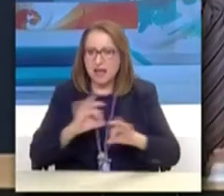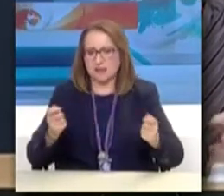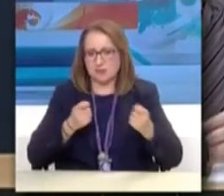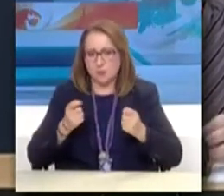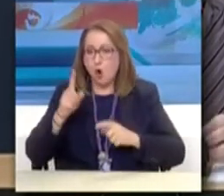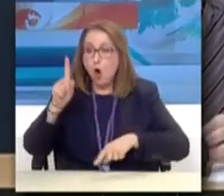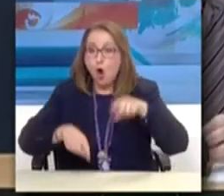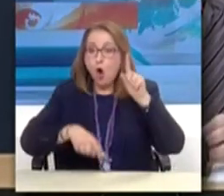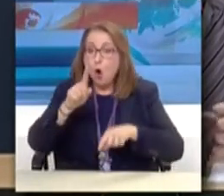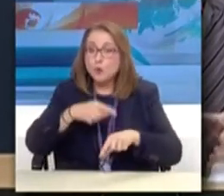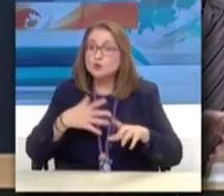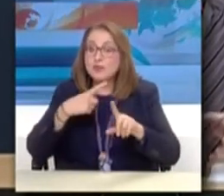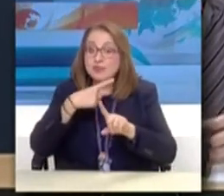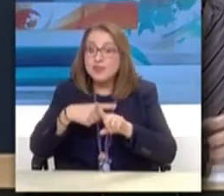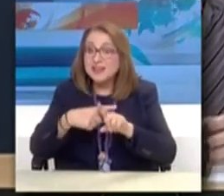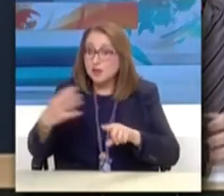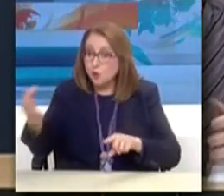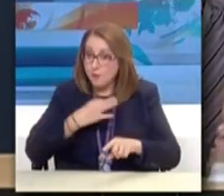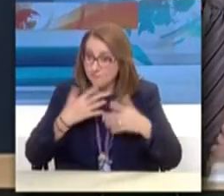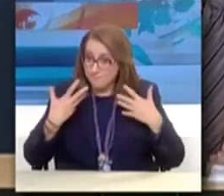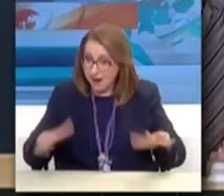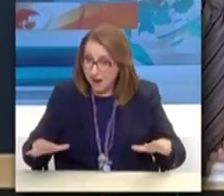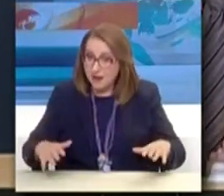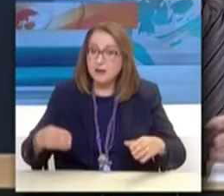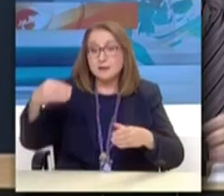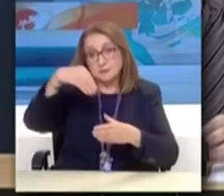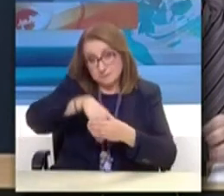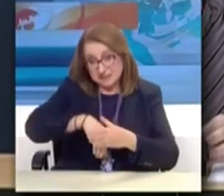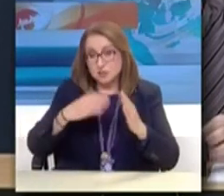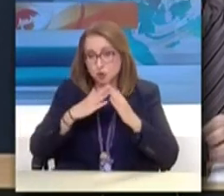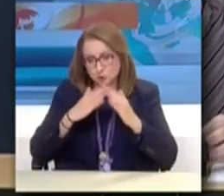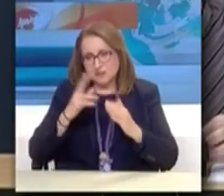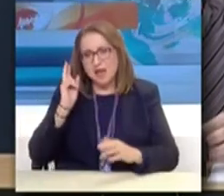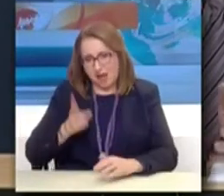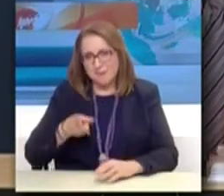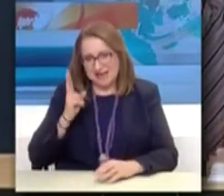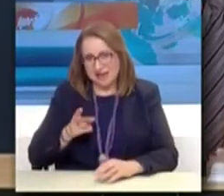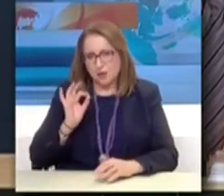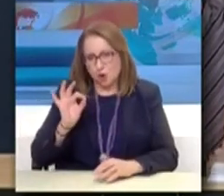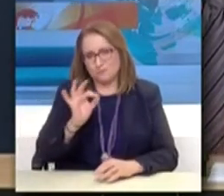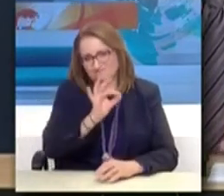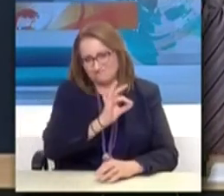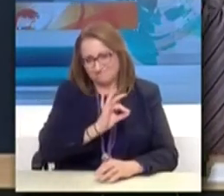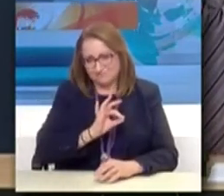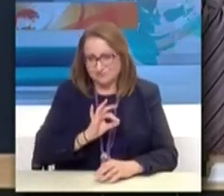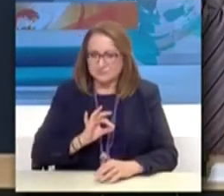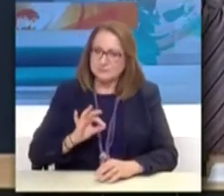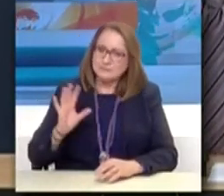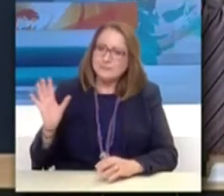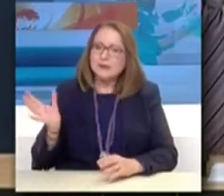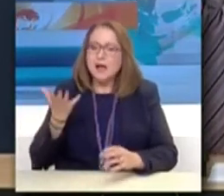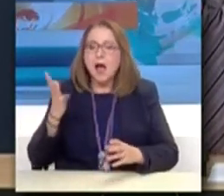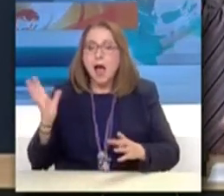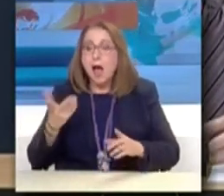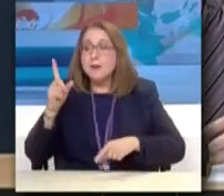είναι θετικοί, οι επαφές τους στο σπίτι θεωρούνται υψηλού κινδύνου επαφές. Για αυτούς που είναι επαφές κάποιων θετικών